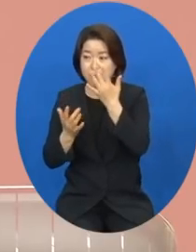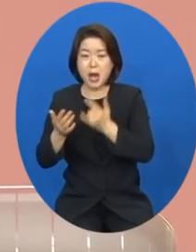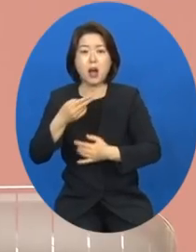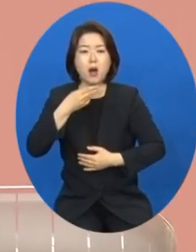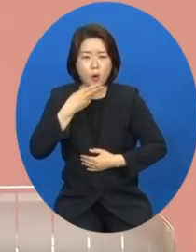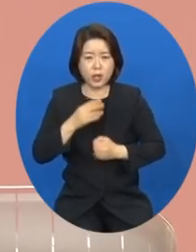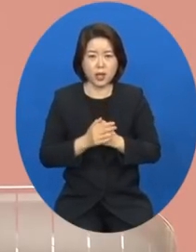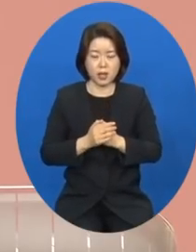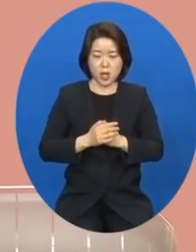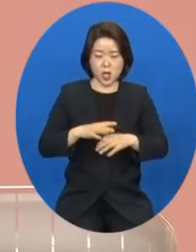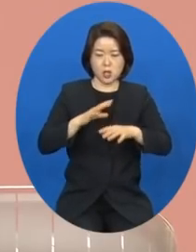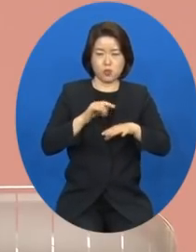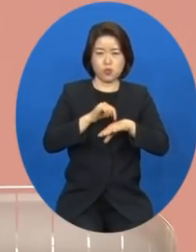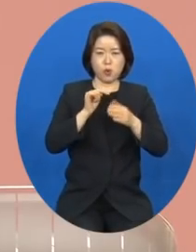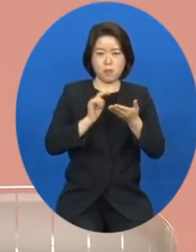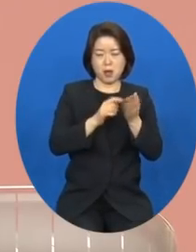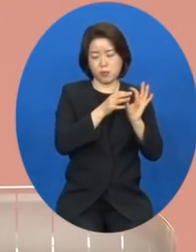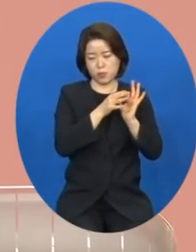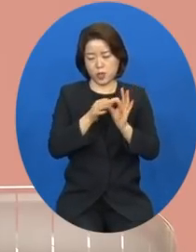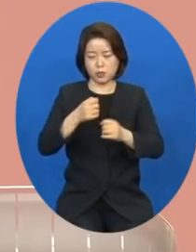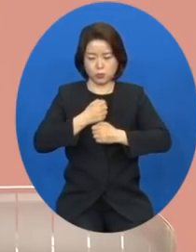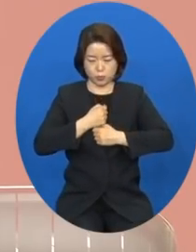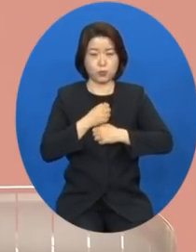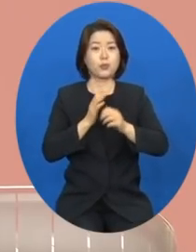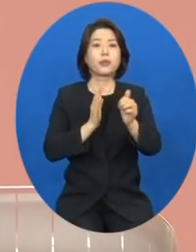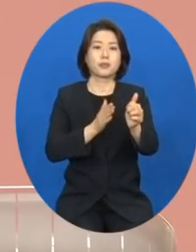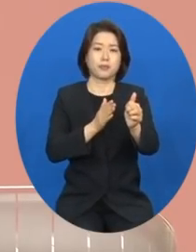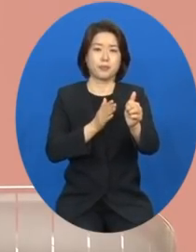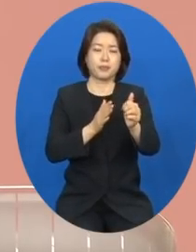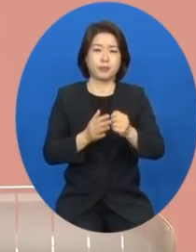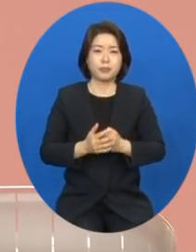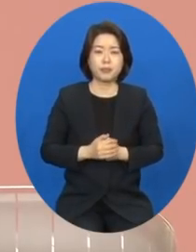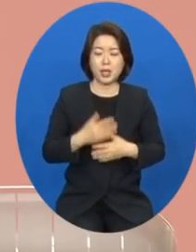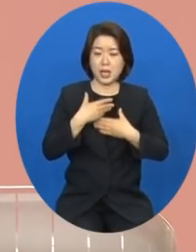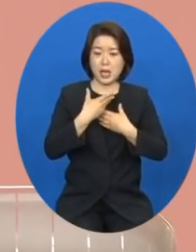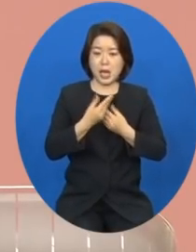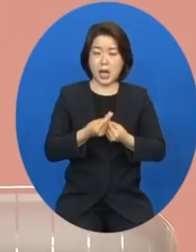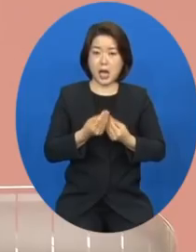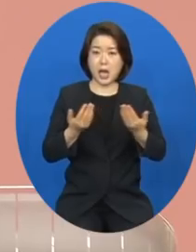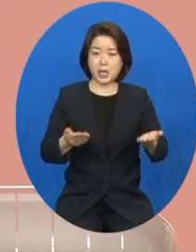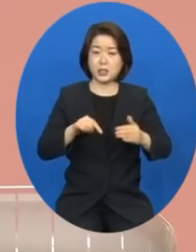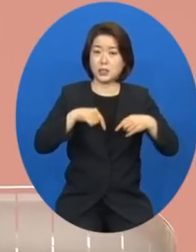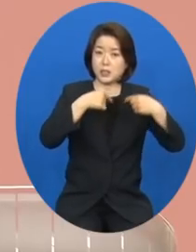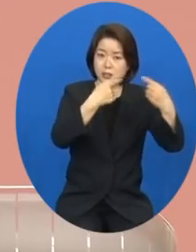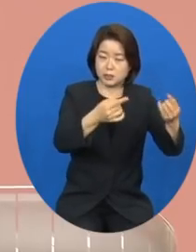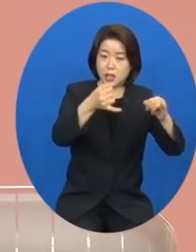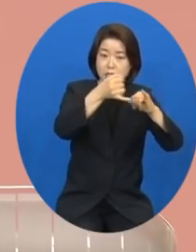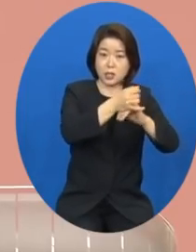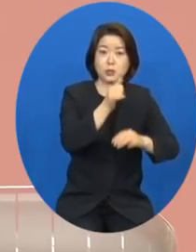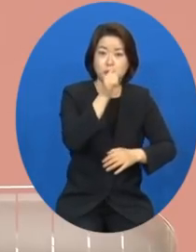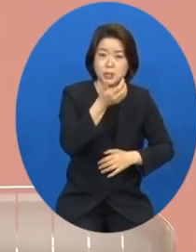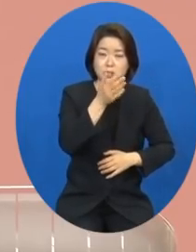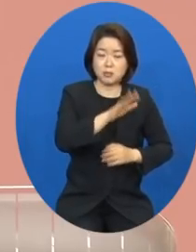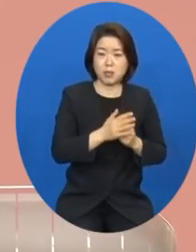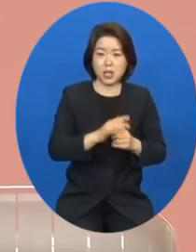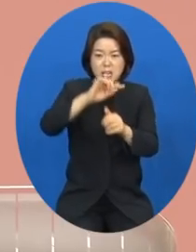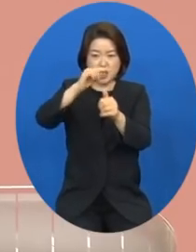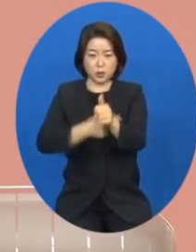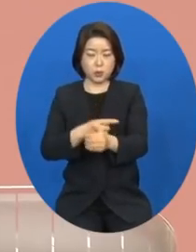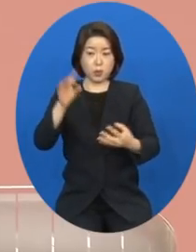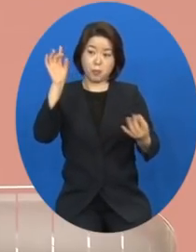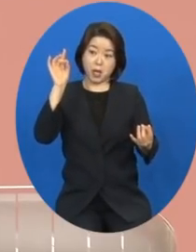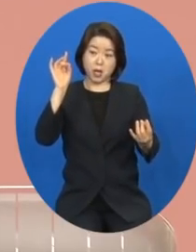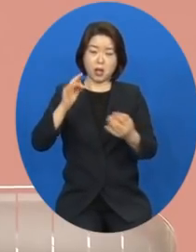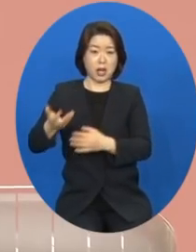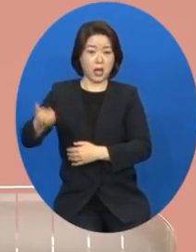두려운 마음으로 조심하십시오 안식에 들어 가리라는 약속이 있다고 해서 그년 저절로 다 누리는 것은